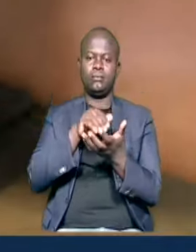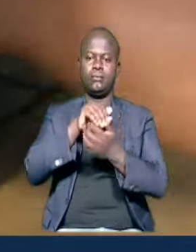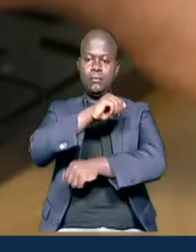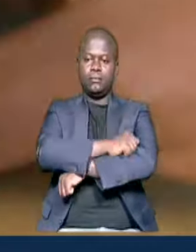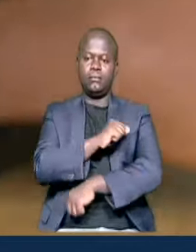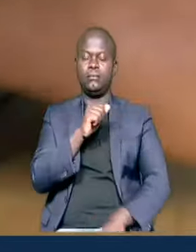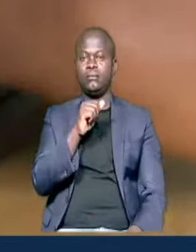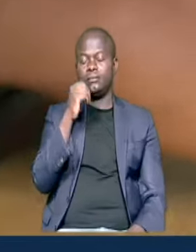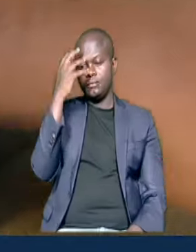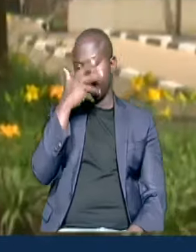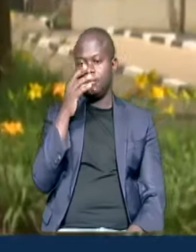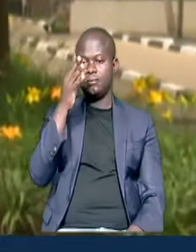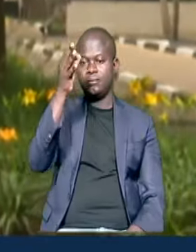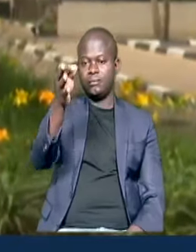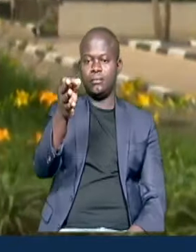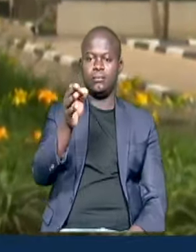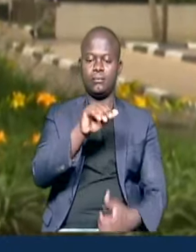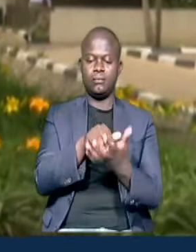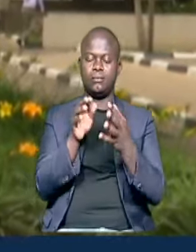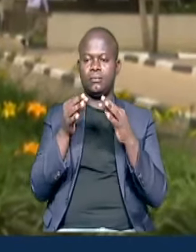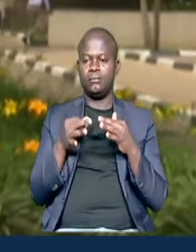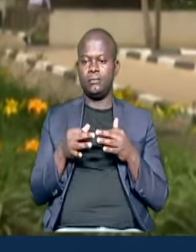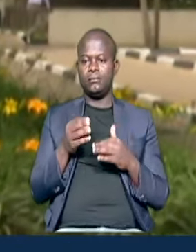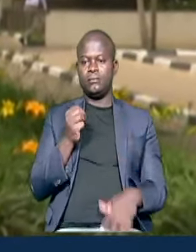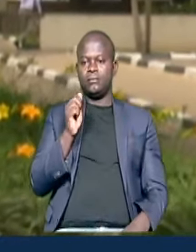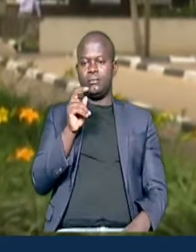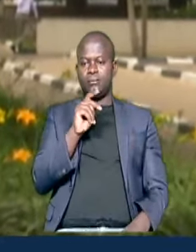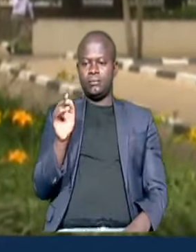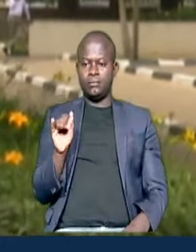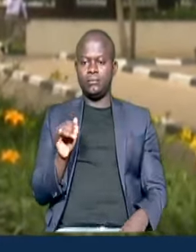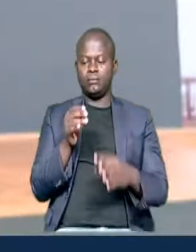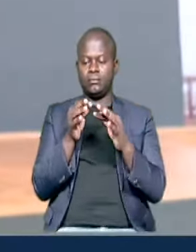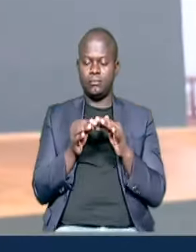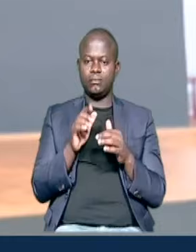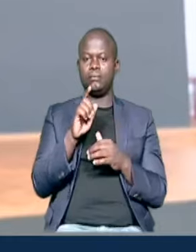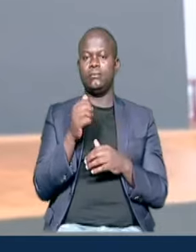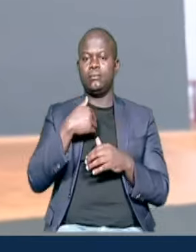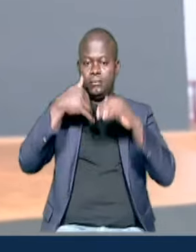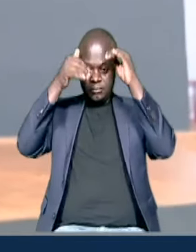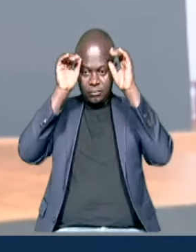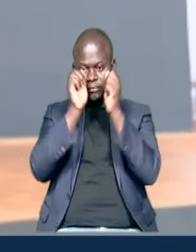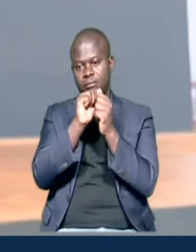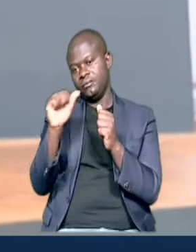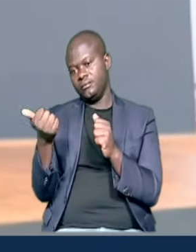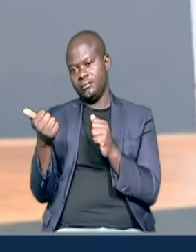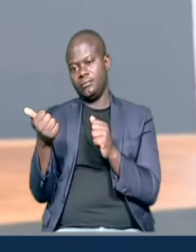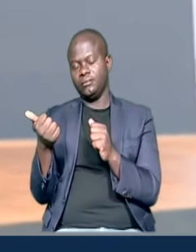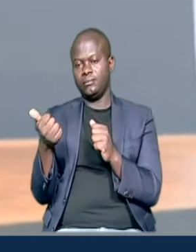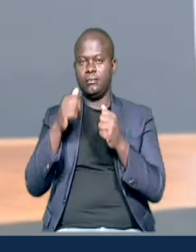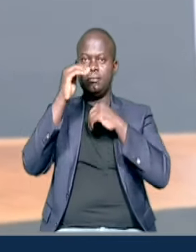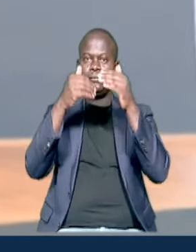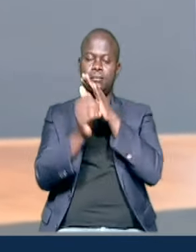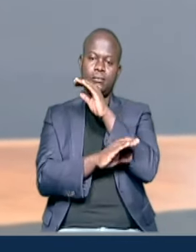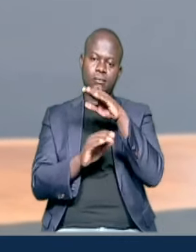Bright Future Academy, ikigo cy'imari cya Manzi Finance Limited, umushinga wa Girinzu n'ibindi. Urwego